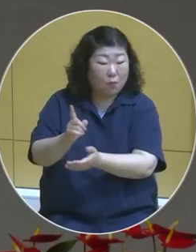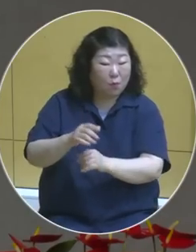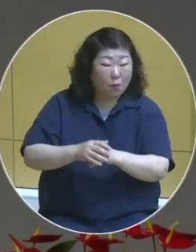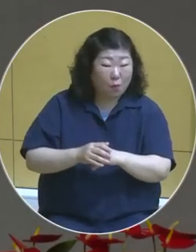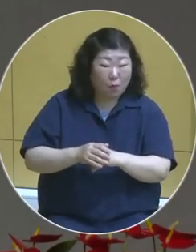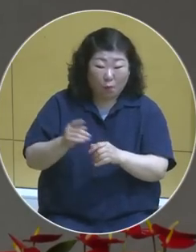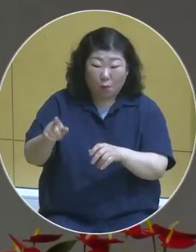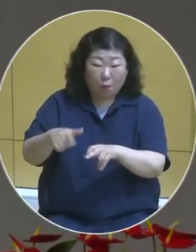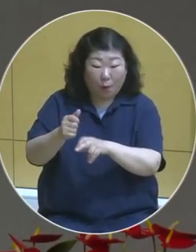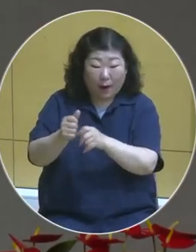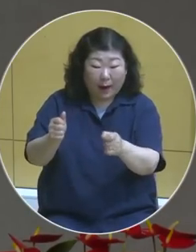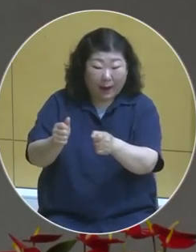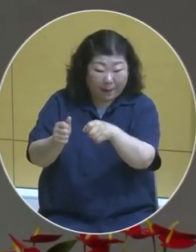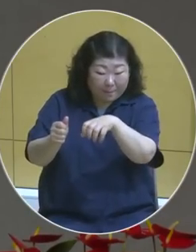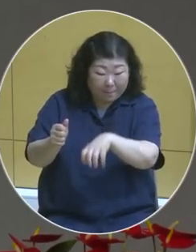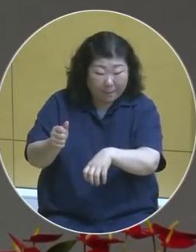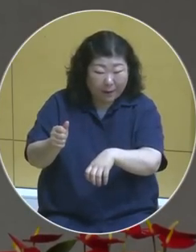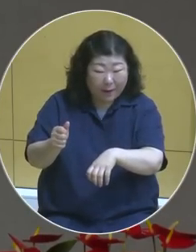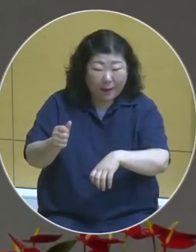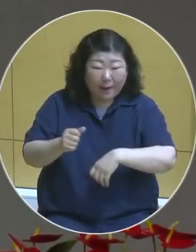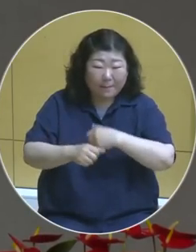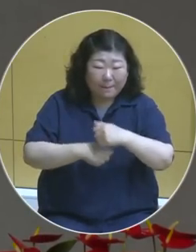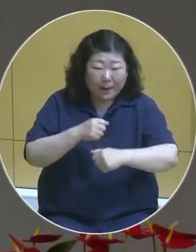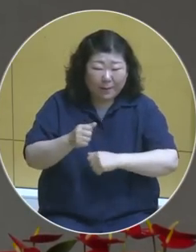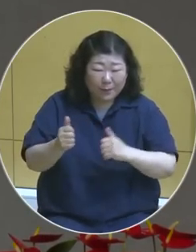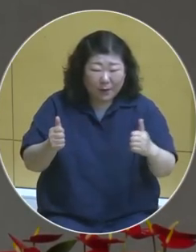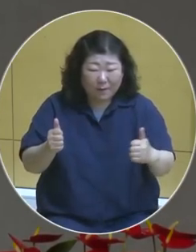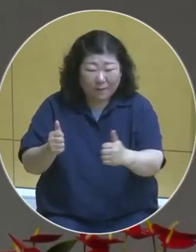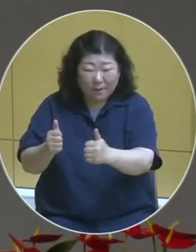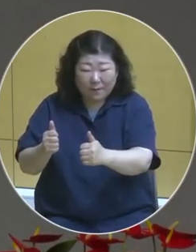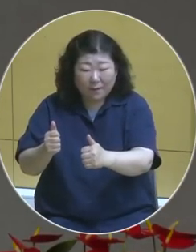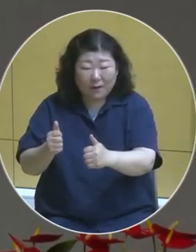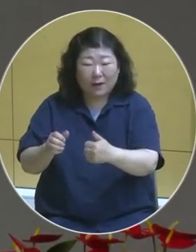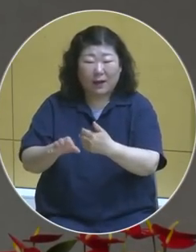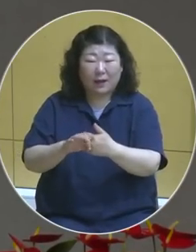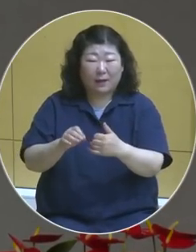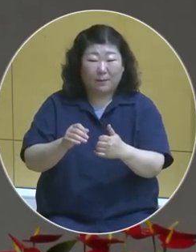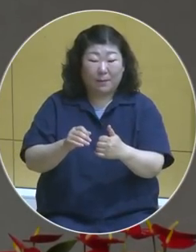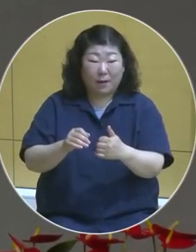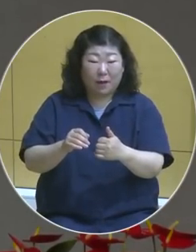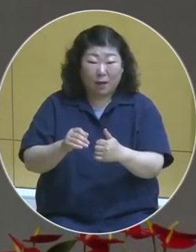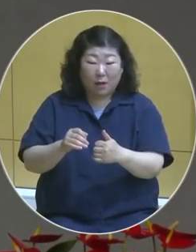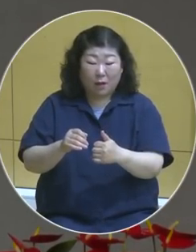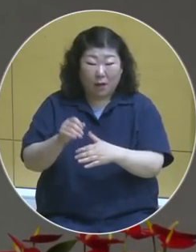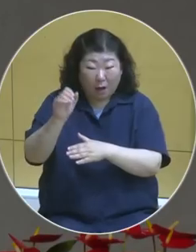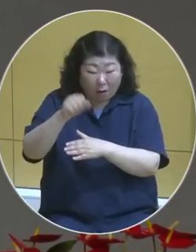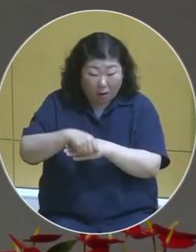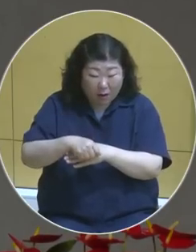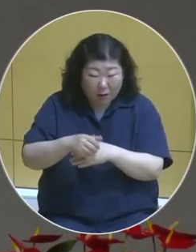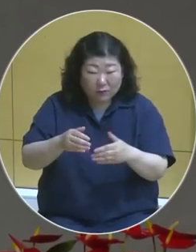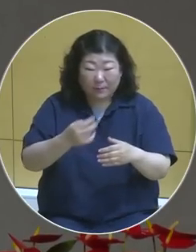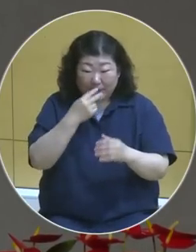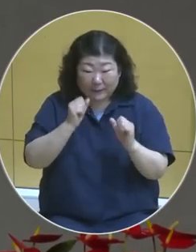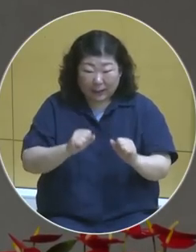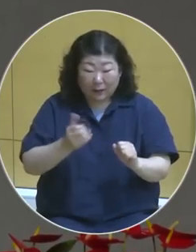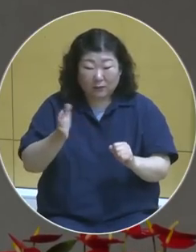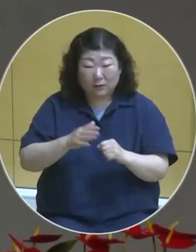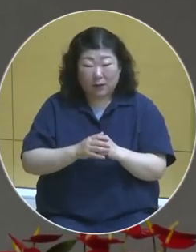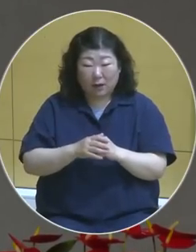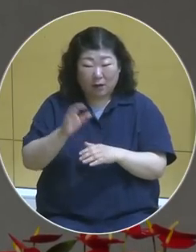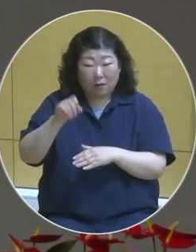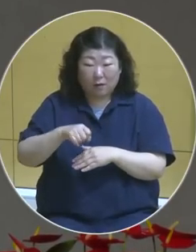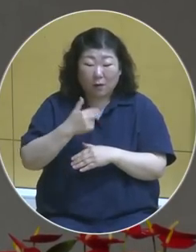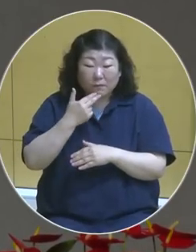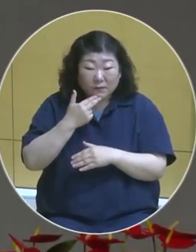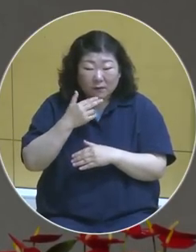임의로 누구든지 나오게 되면 왕이 거두어들이면 살지만은 왕이 거두어들이지 않으면 그 사람은